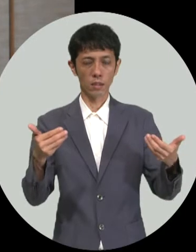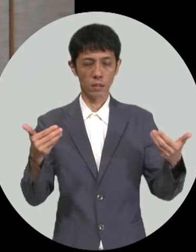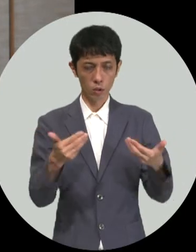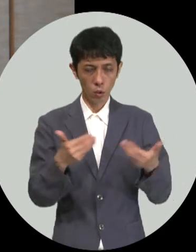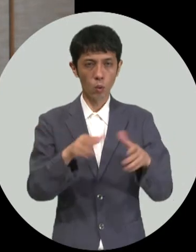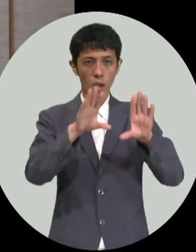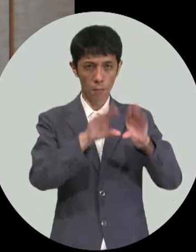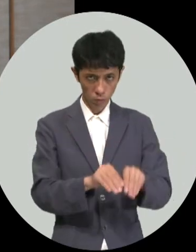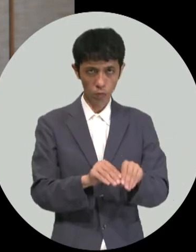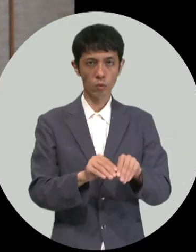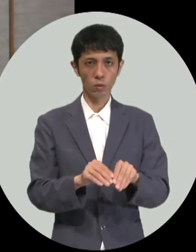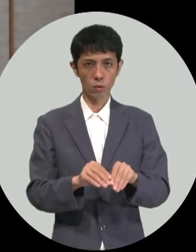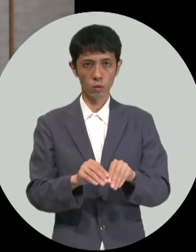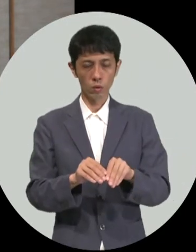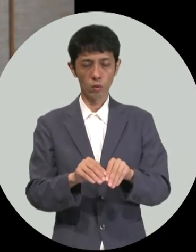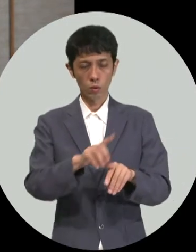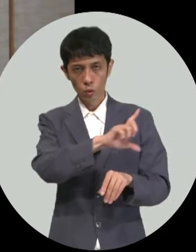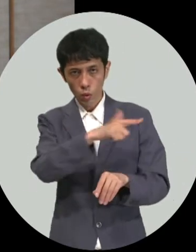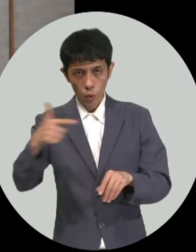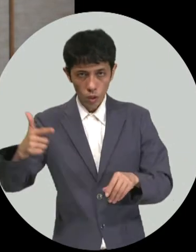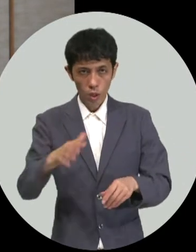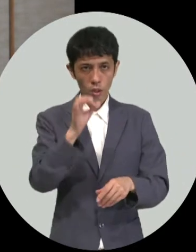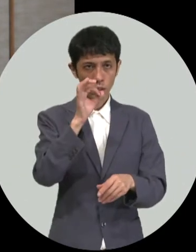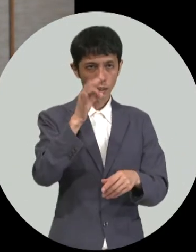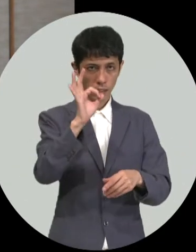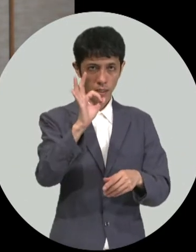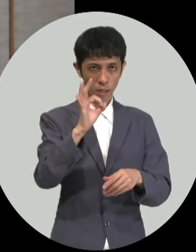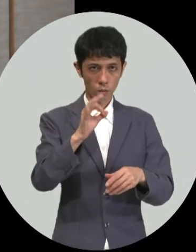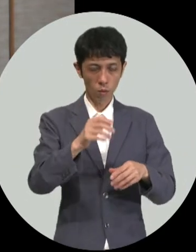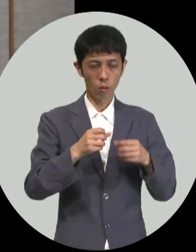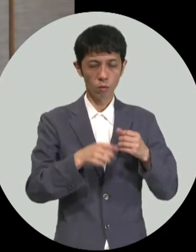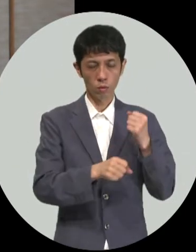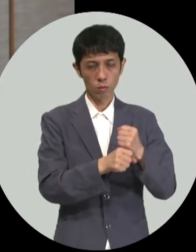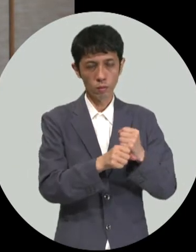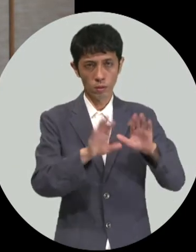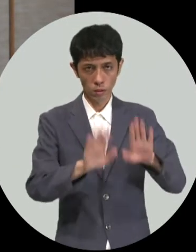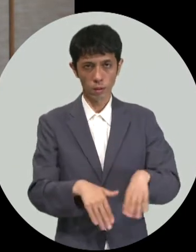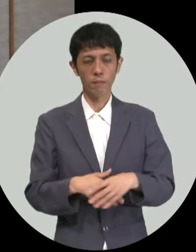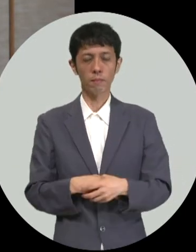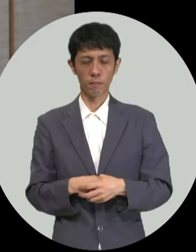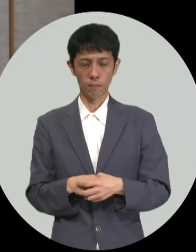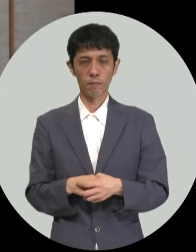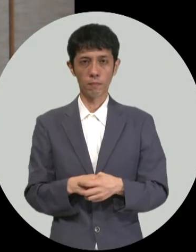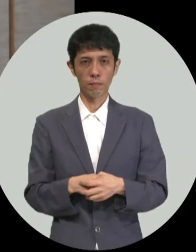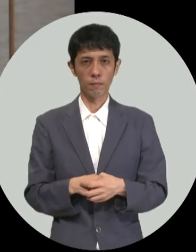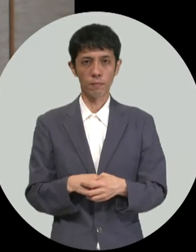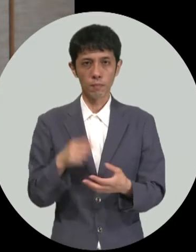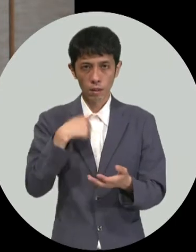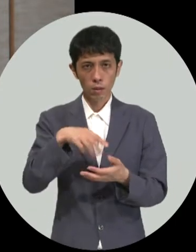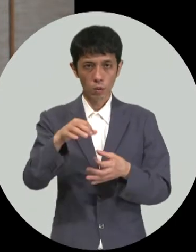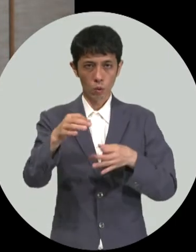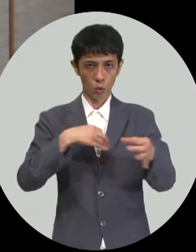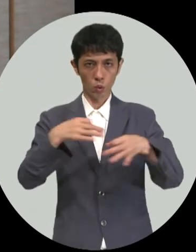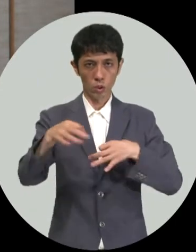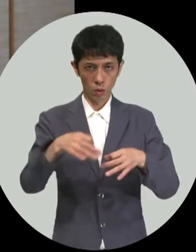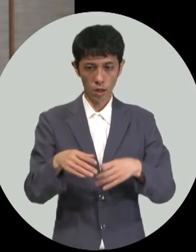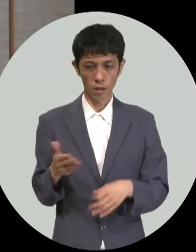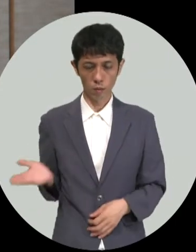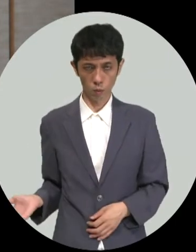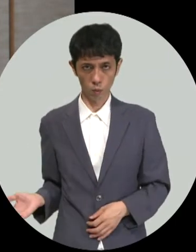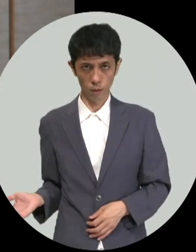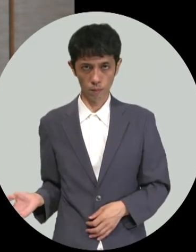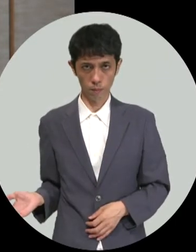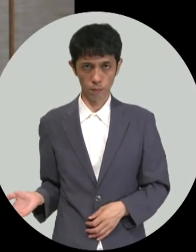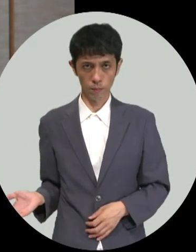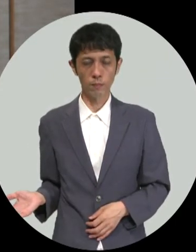止、また規模縮小等により財源を捻出をいたしました。単年度収支は約140億円となっております